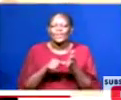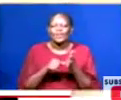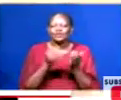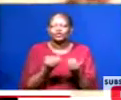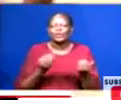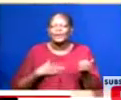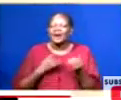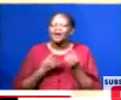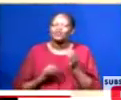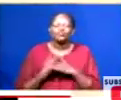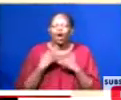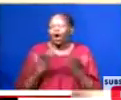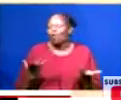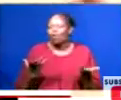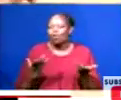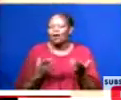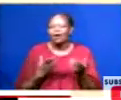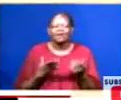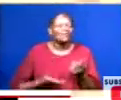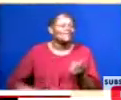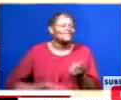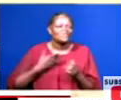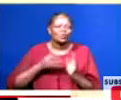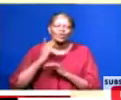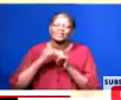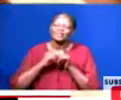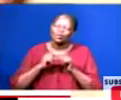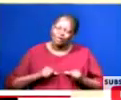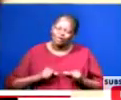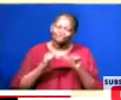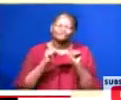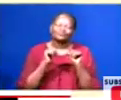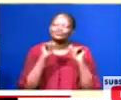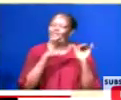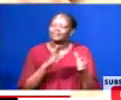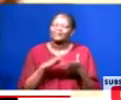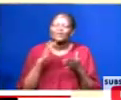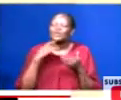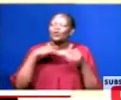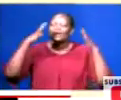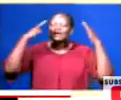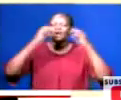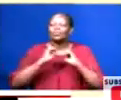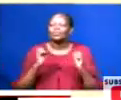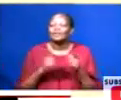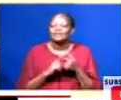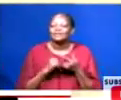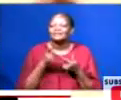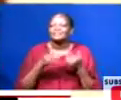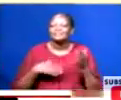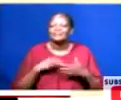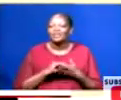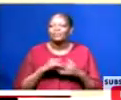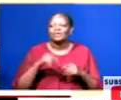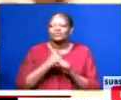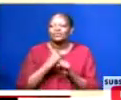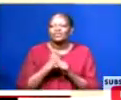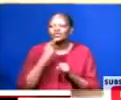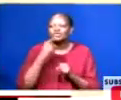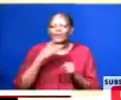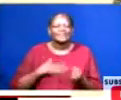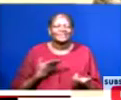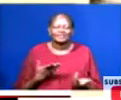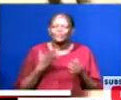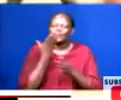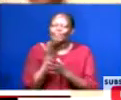tutawalea aje? Tunauti Mungu na tutasiti kuchapa fichapo. Mnaona mvua inyeshi, ni si tabia zenye tunafanya. Kwa hivyo tafadhali